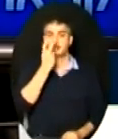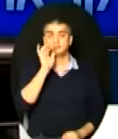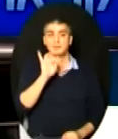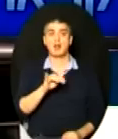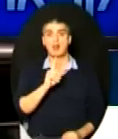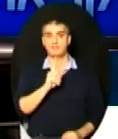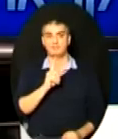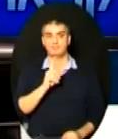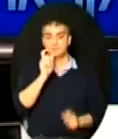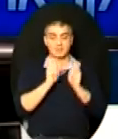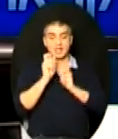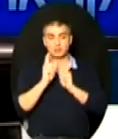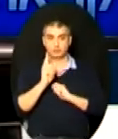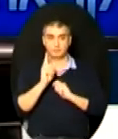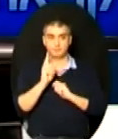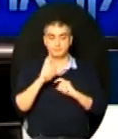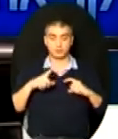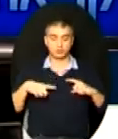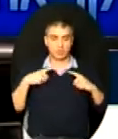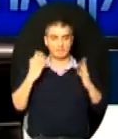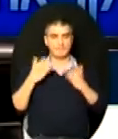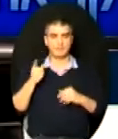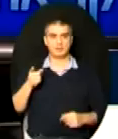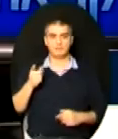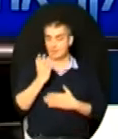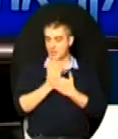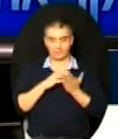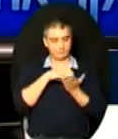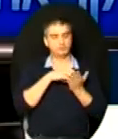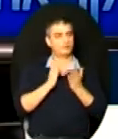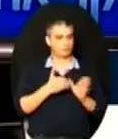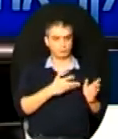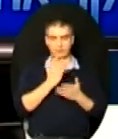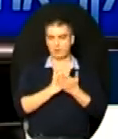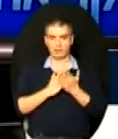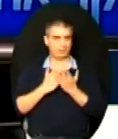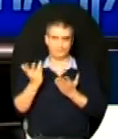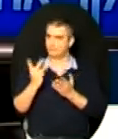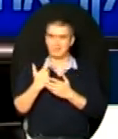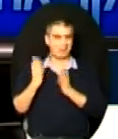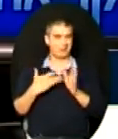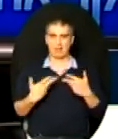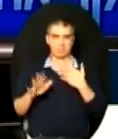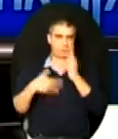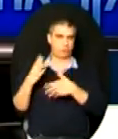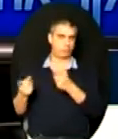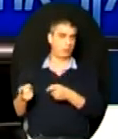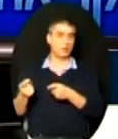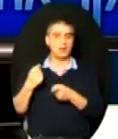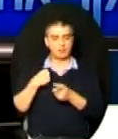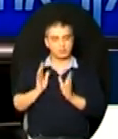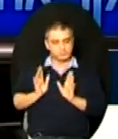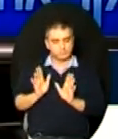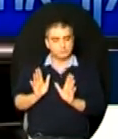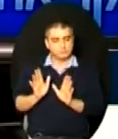אלף אנשים שחיים בנגב, חלקם ביישובים מוסדרים, חלקם ביישובים לא מוסדרים. אנחנו דוחקים